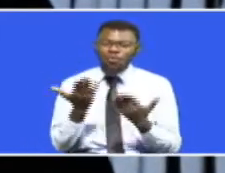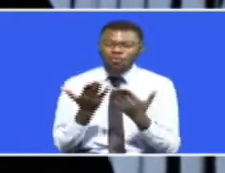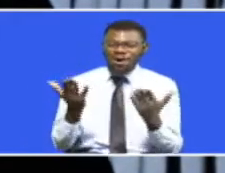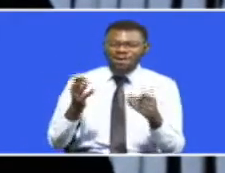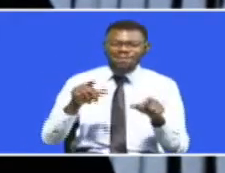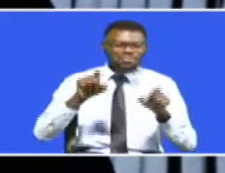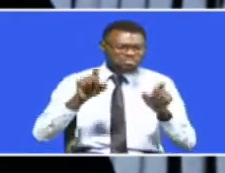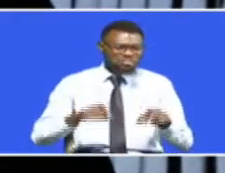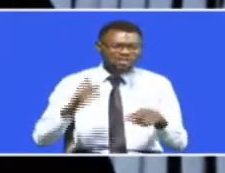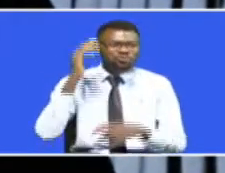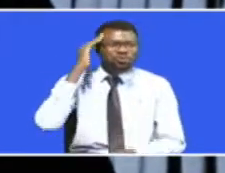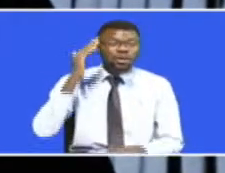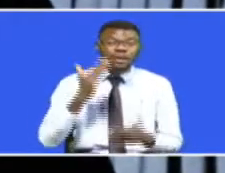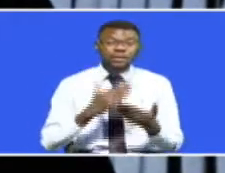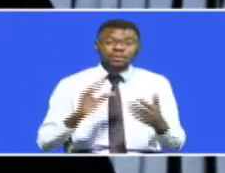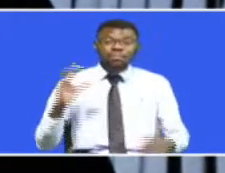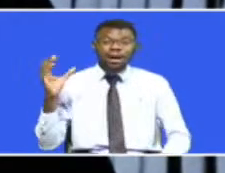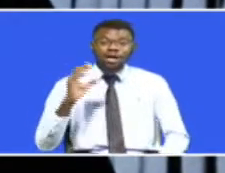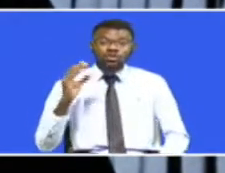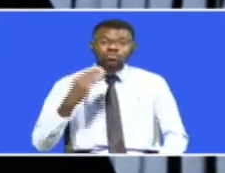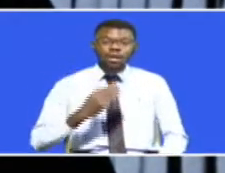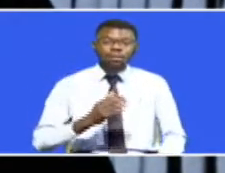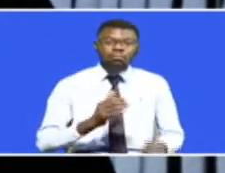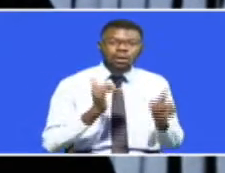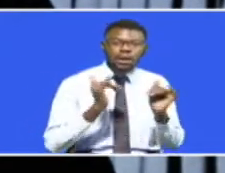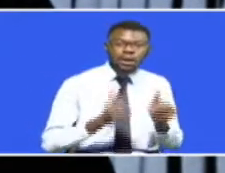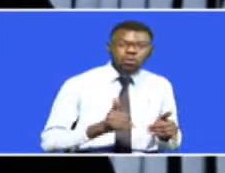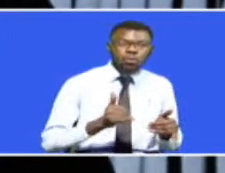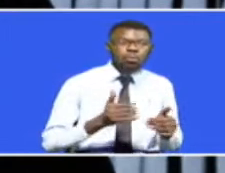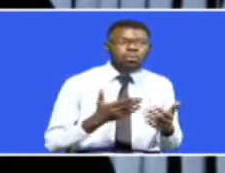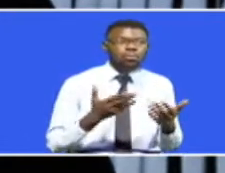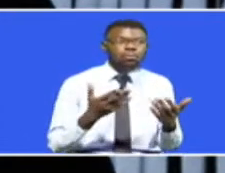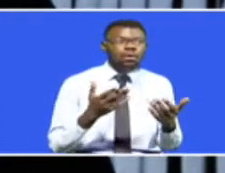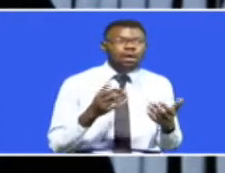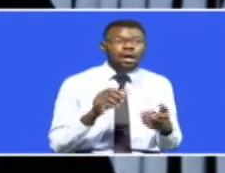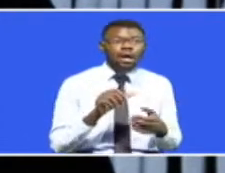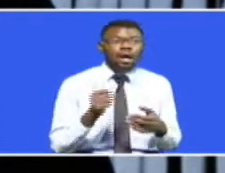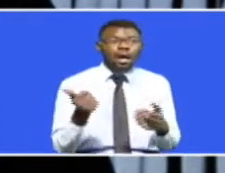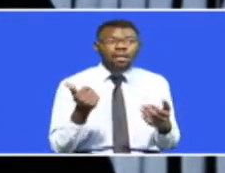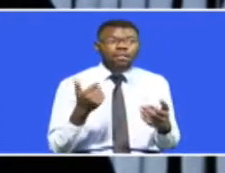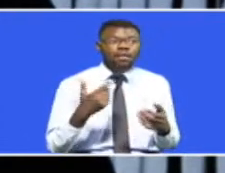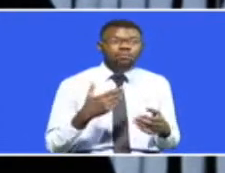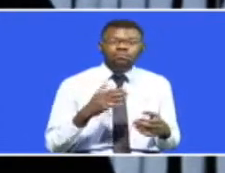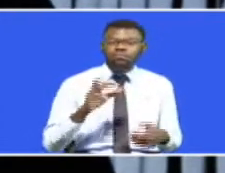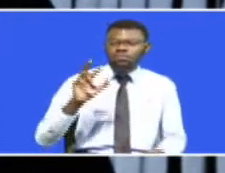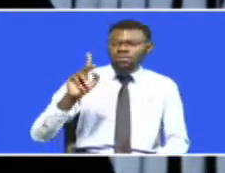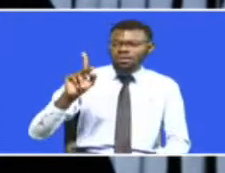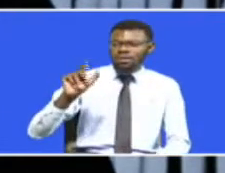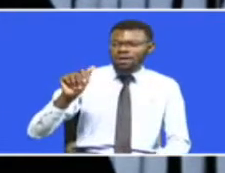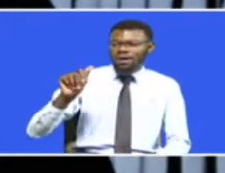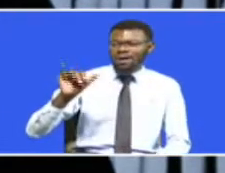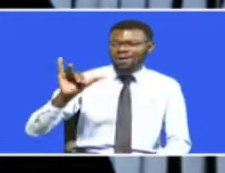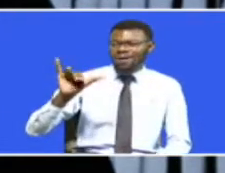na wateja Kangemi, kuna Wakayole, kuna Ukayaba. Kayaba ni